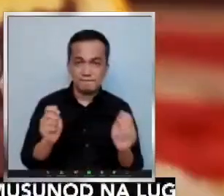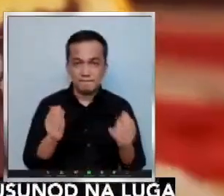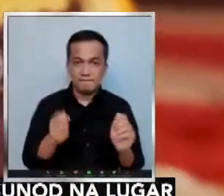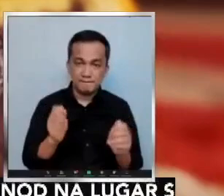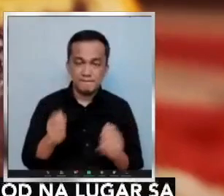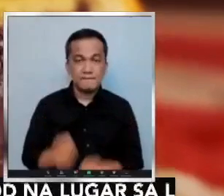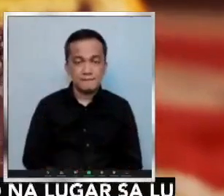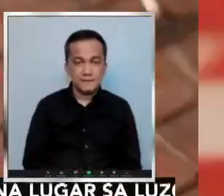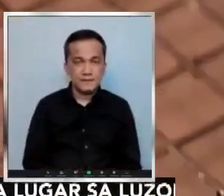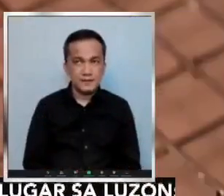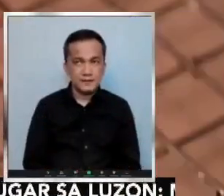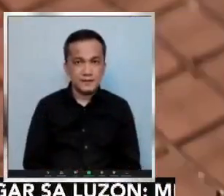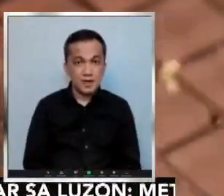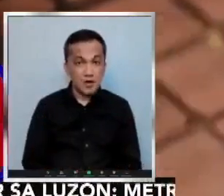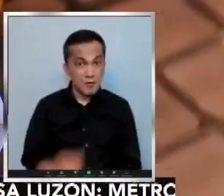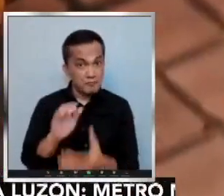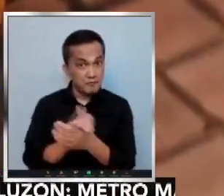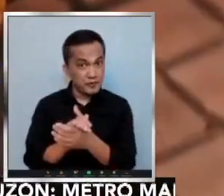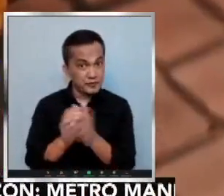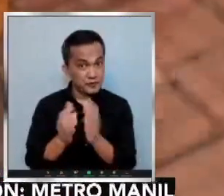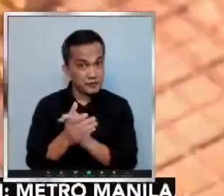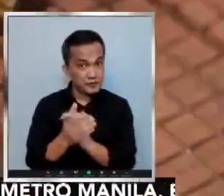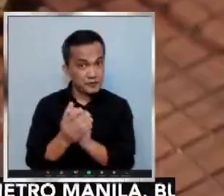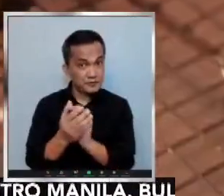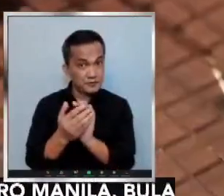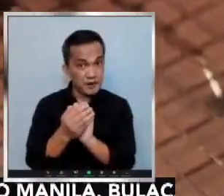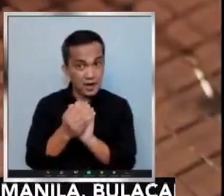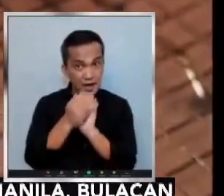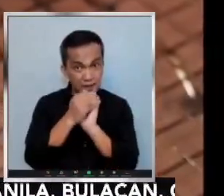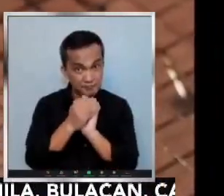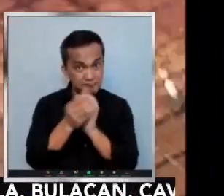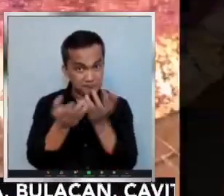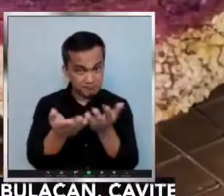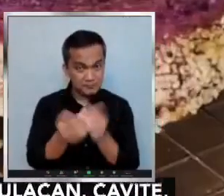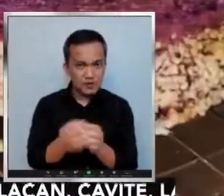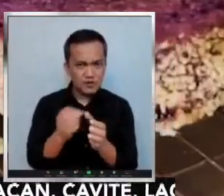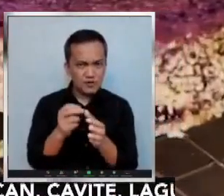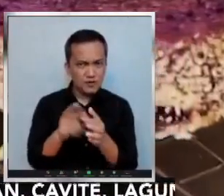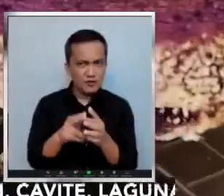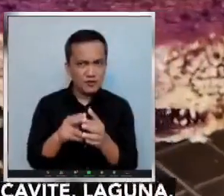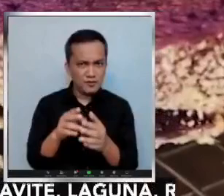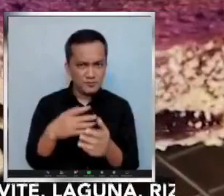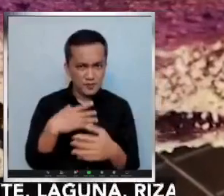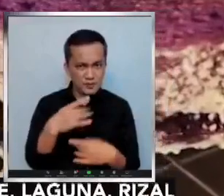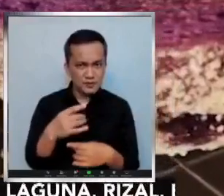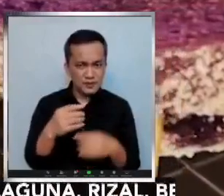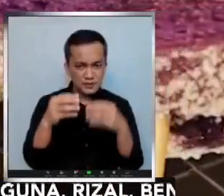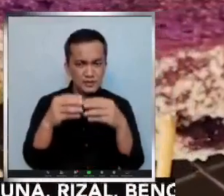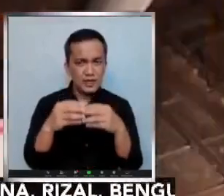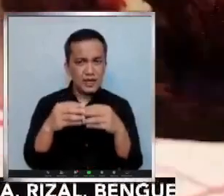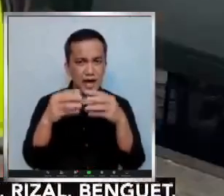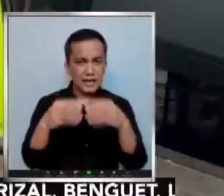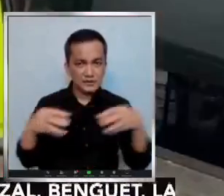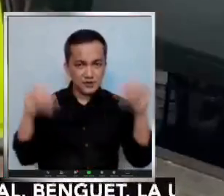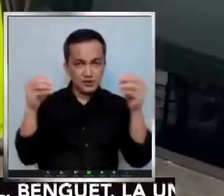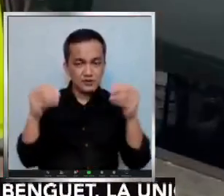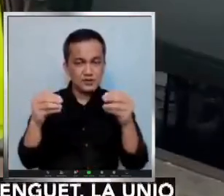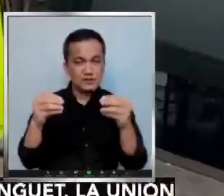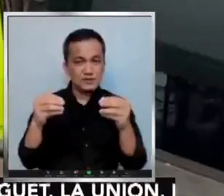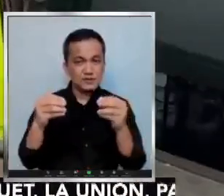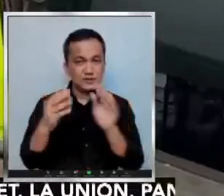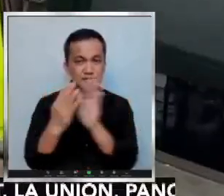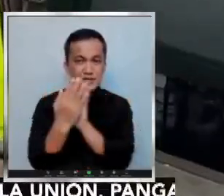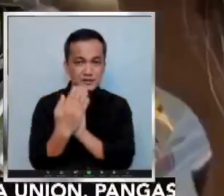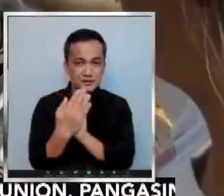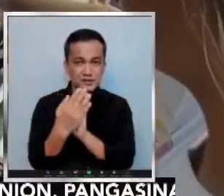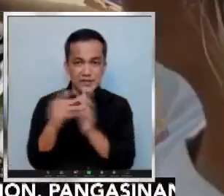Burger ba kamo? O baka mas bet nyo ang hotdog sandwich? Sa Little Manila sa New